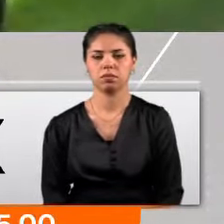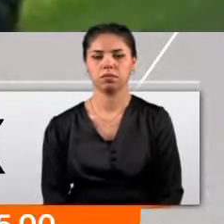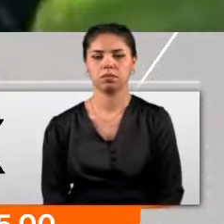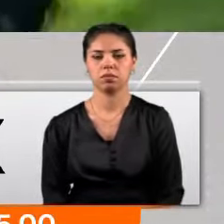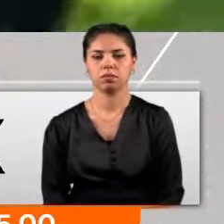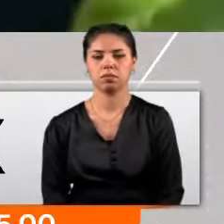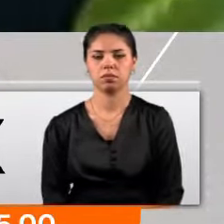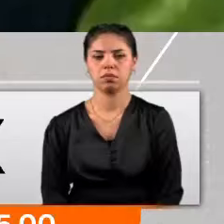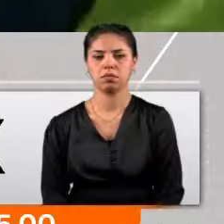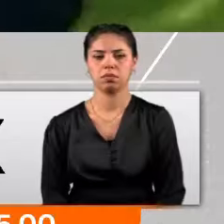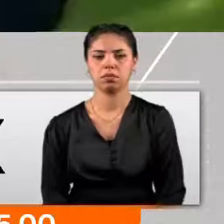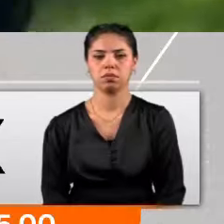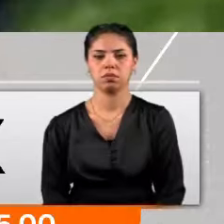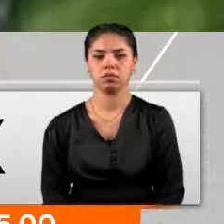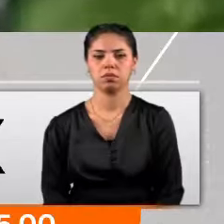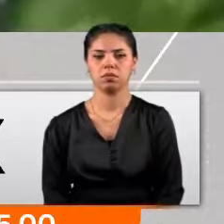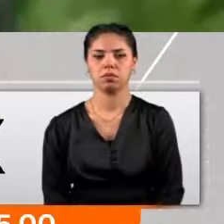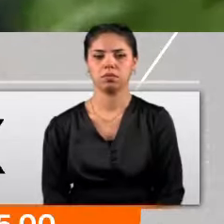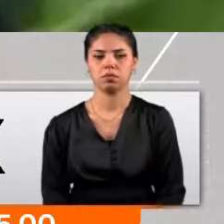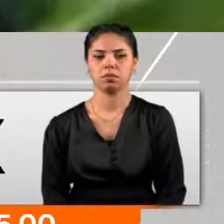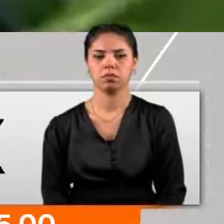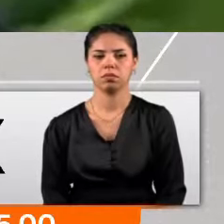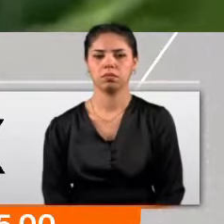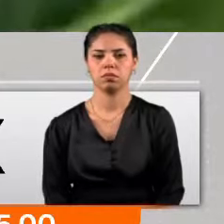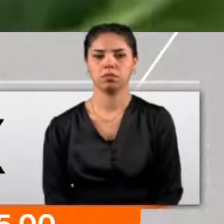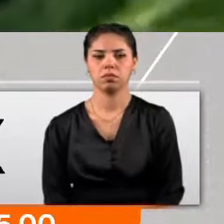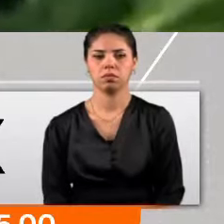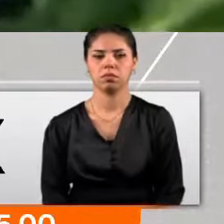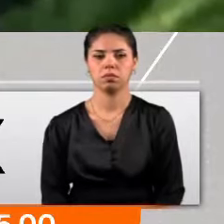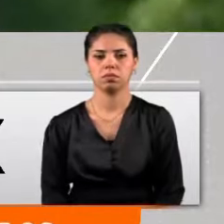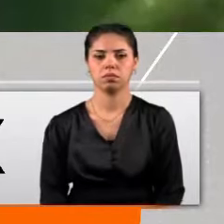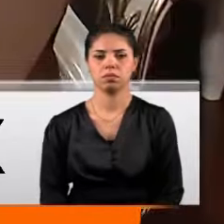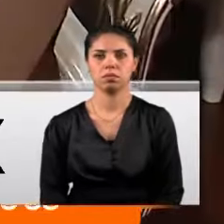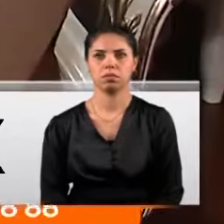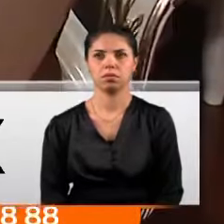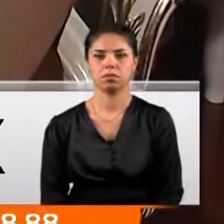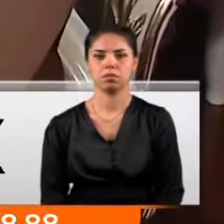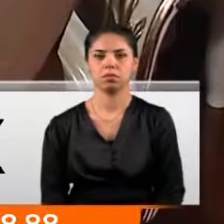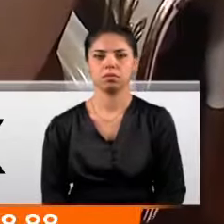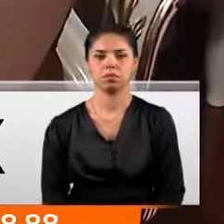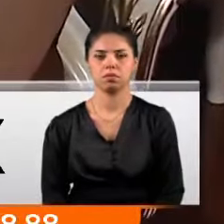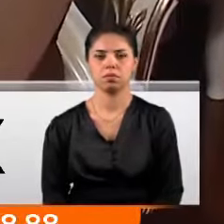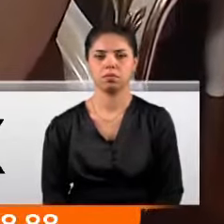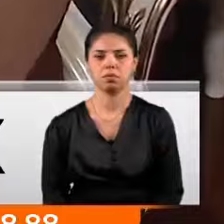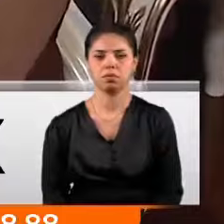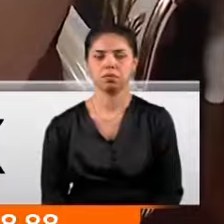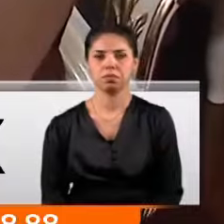falan insanlar ne kadar bakımsız. Emin ol aynı öyle. İçin rahat olsun yani. İçimizdeki yara,